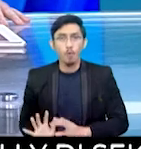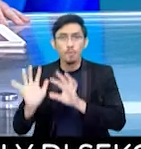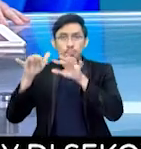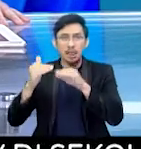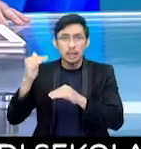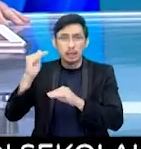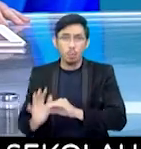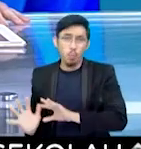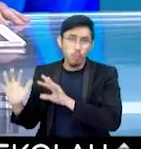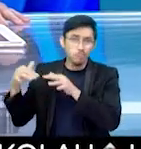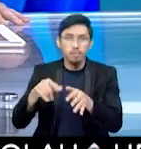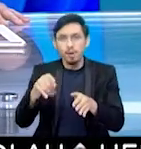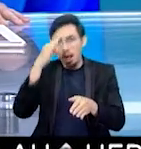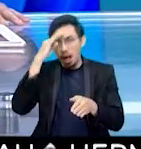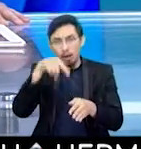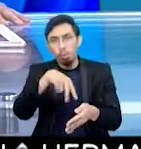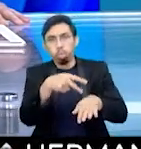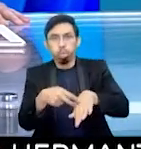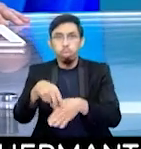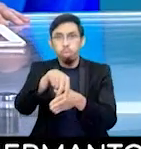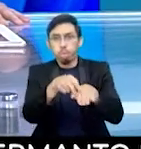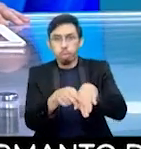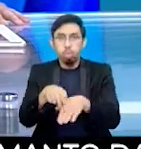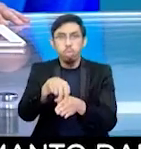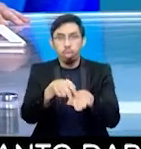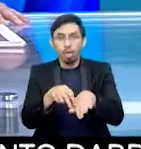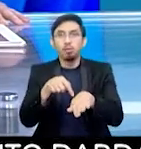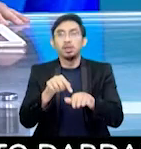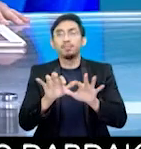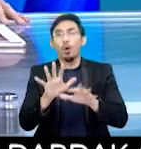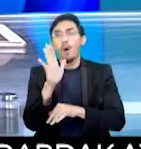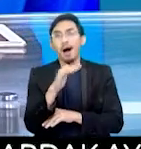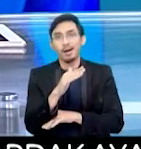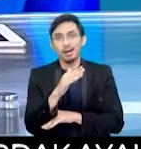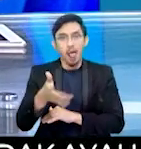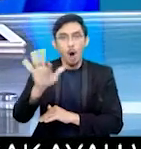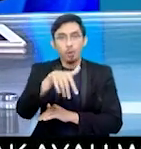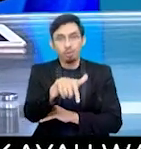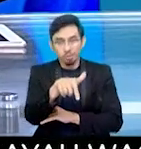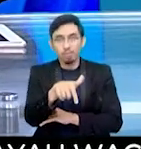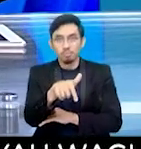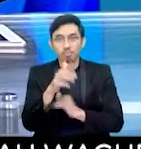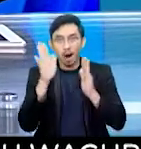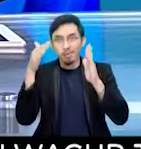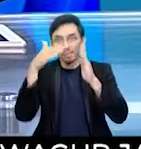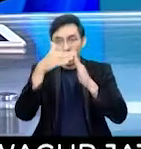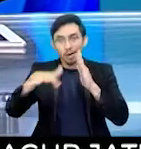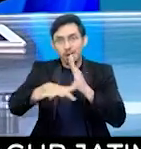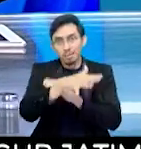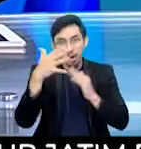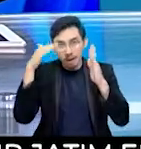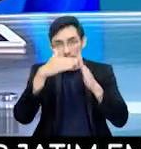Pemirsa, akibat dihantam ombak tinggi, seorang pria ditemukan terombang-ambing di atas sampan selama 10 hari di tengah lautan di